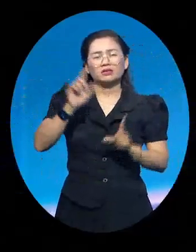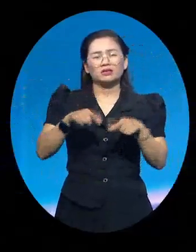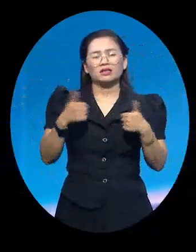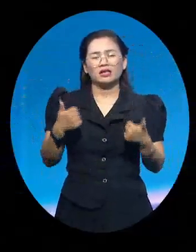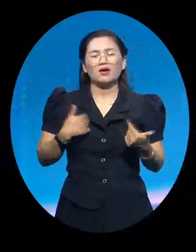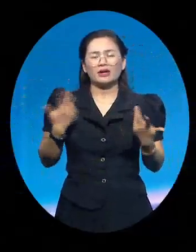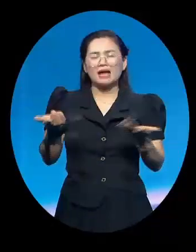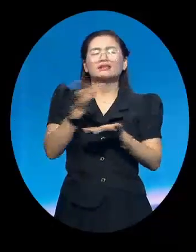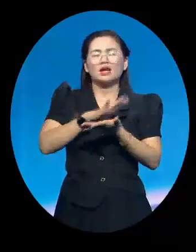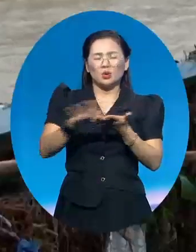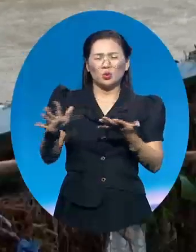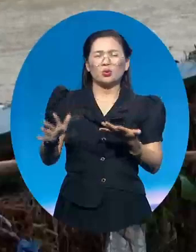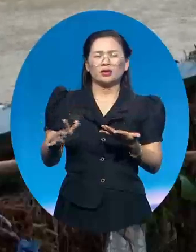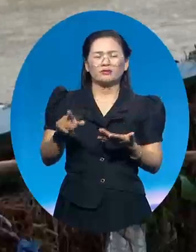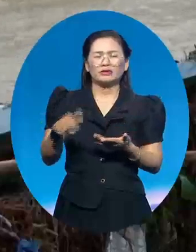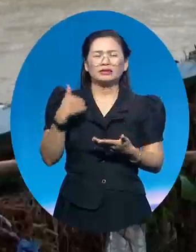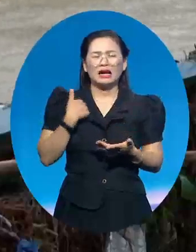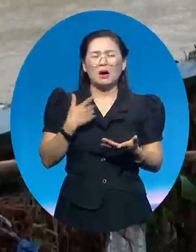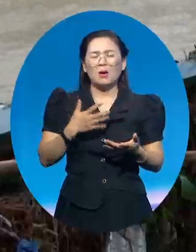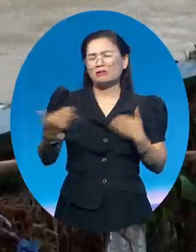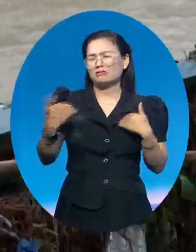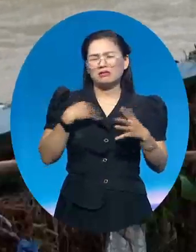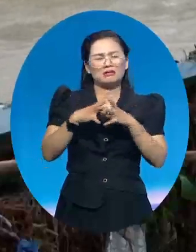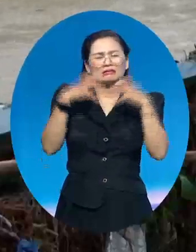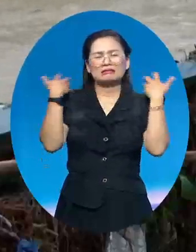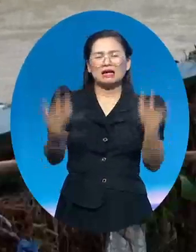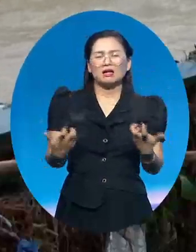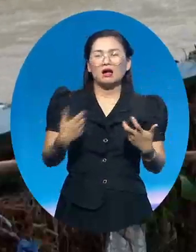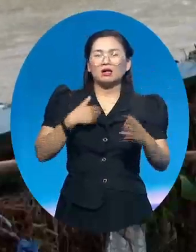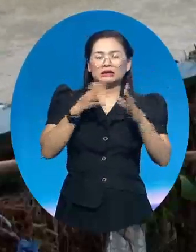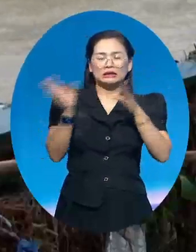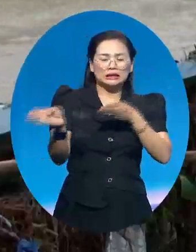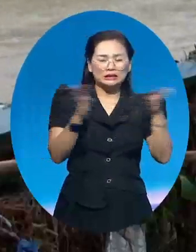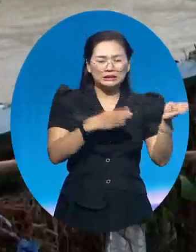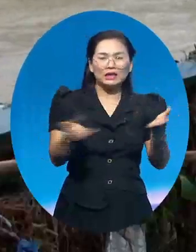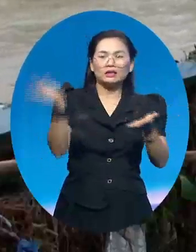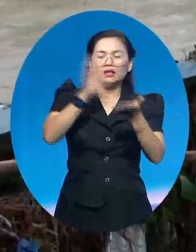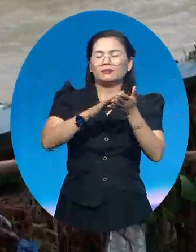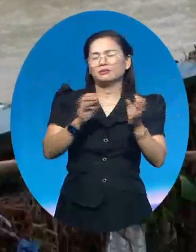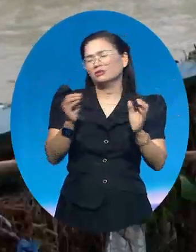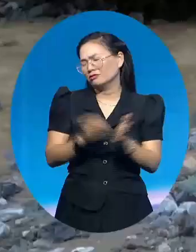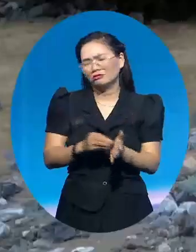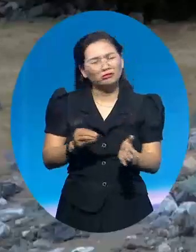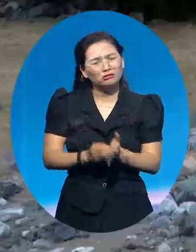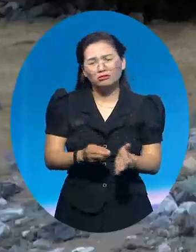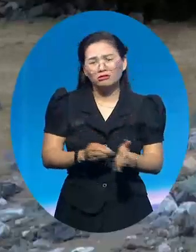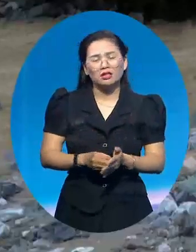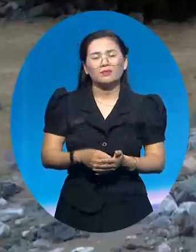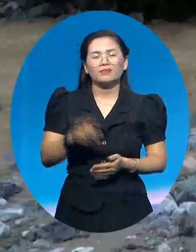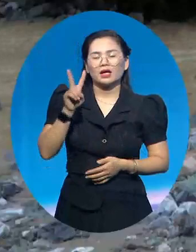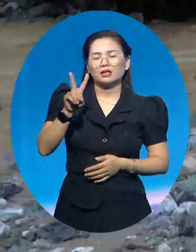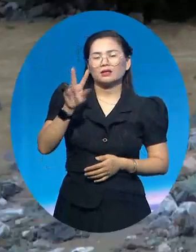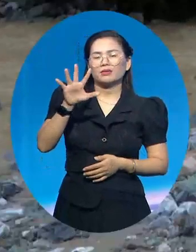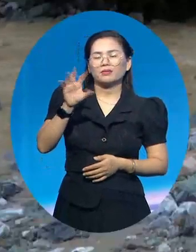vẫn đang giải quyết hậu quả của cơn bão Daniel và chưa chuẩn bị sẵn sàng cho một cơn bão khác. Hơn 250